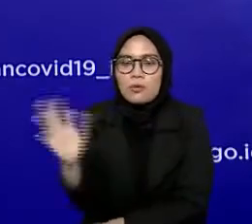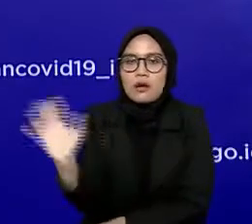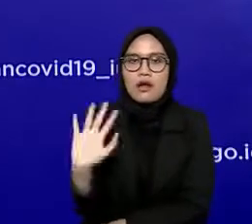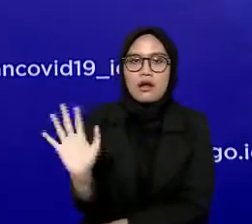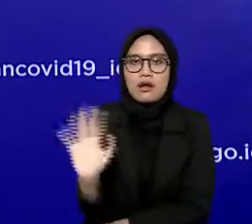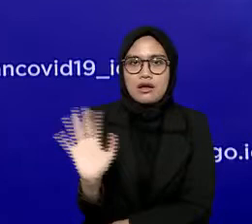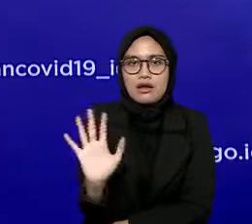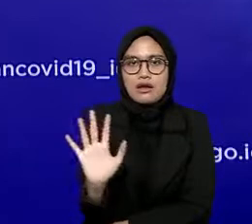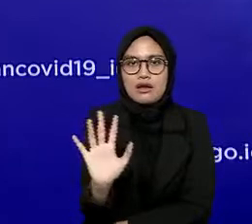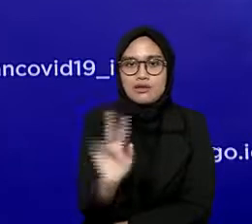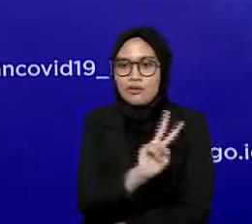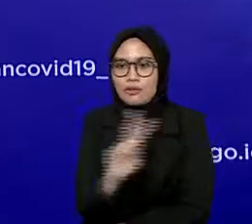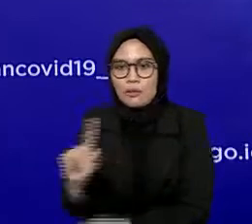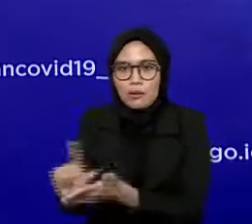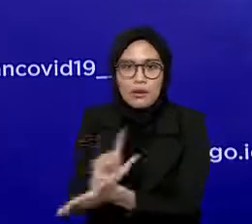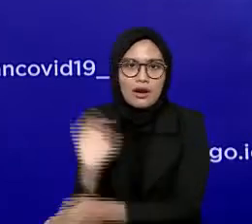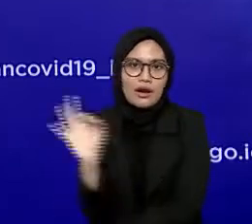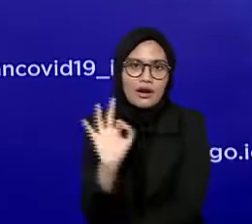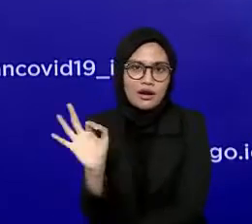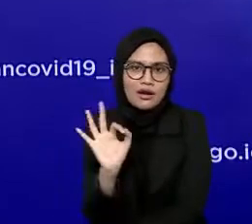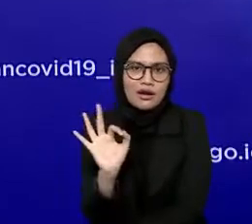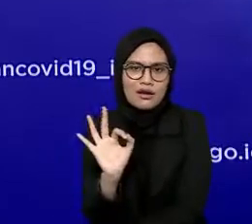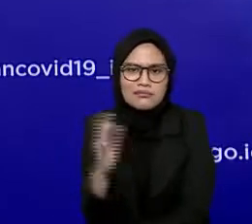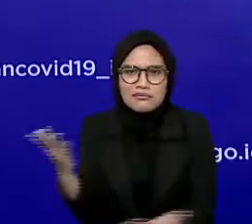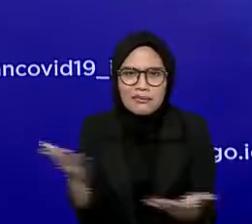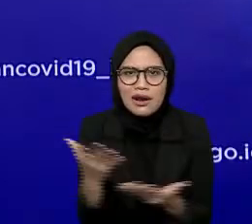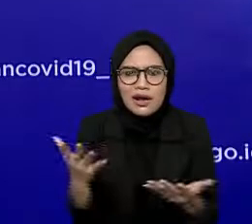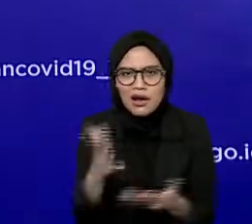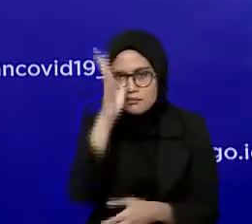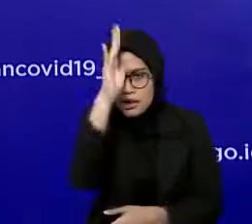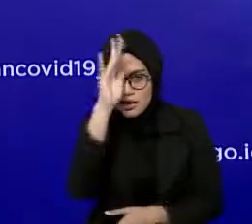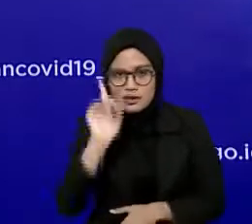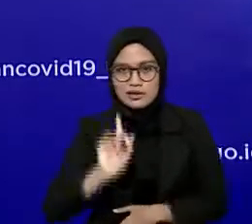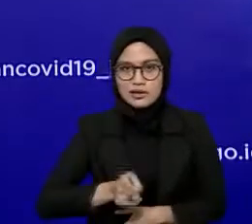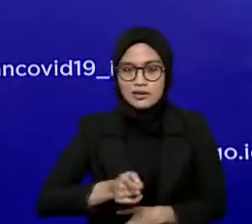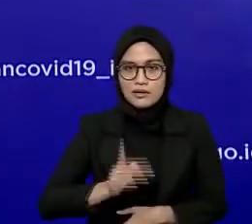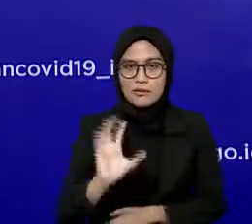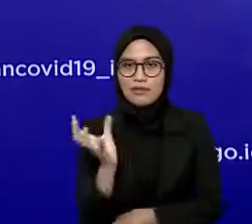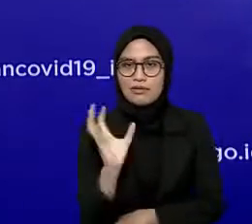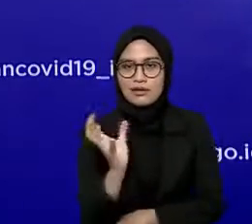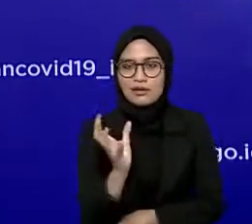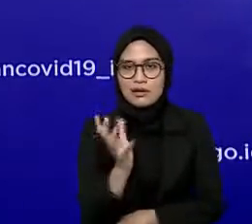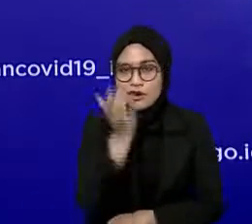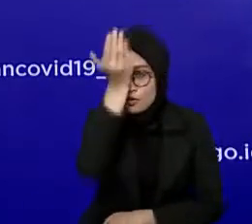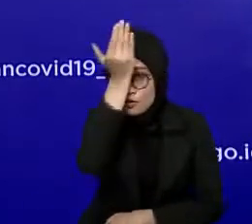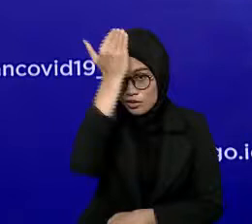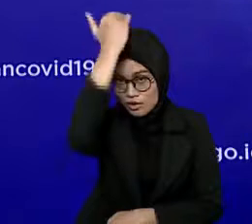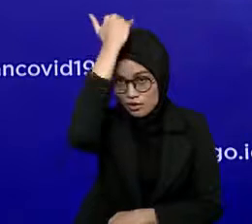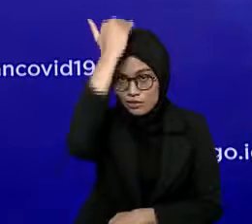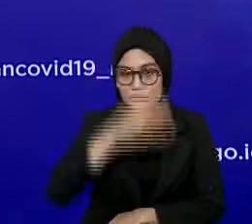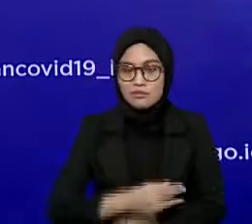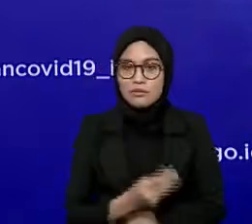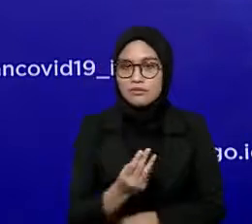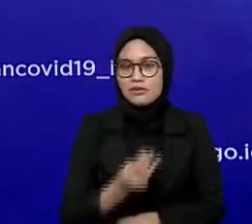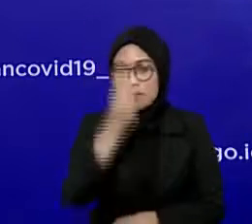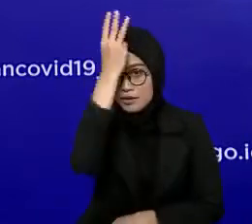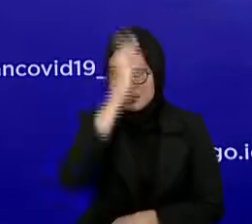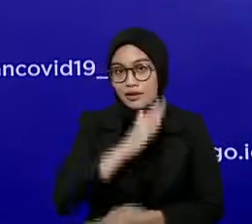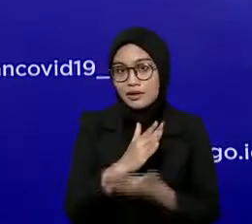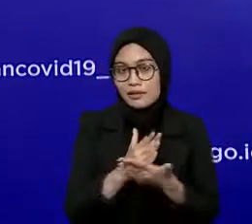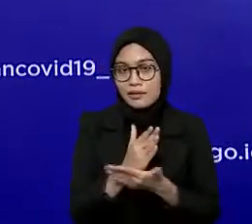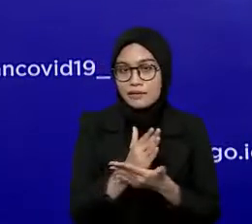posko. 17 provinsi tersebut adalah Bali, Banten, Gorontalo, Kalimantan